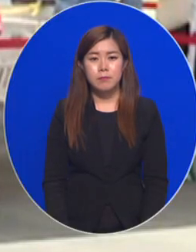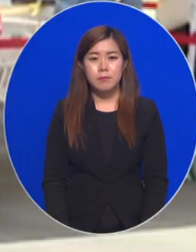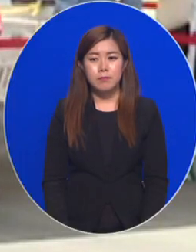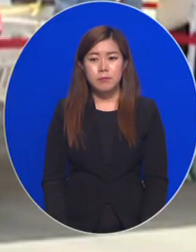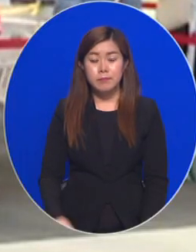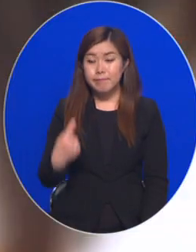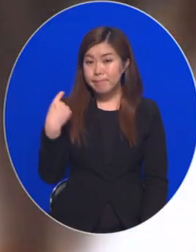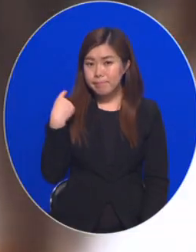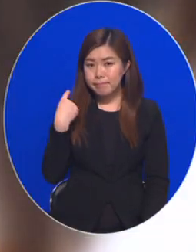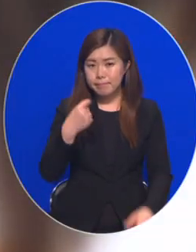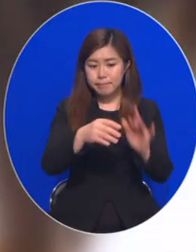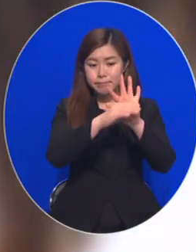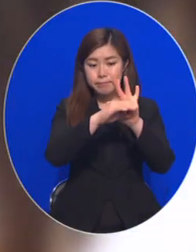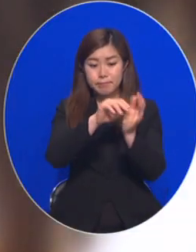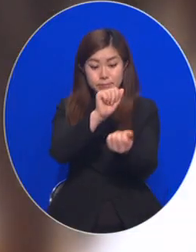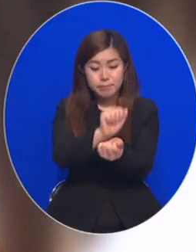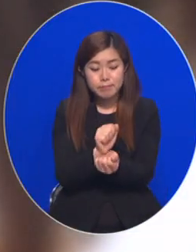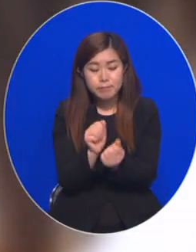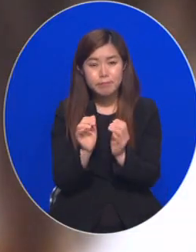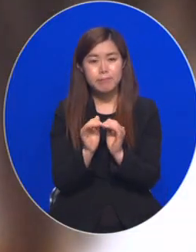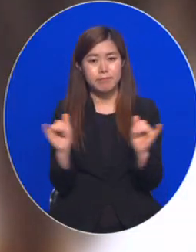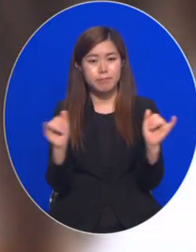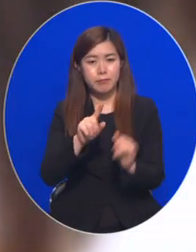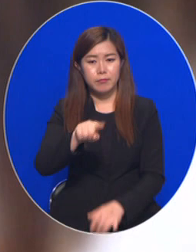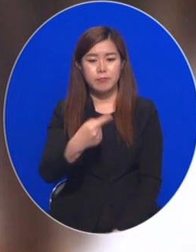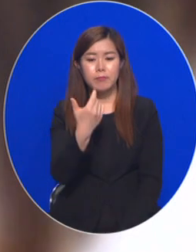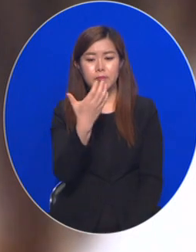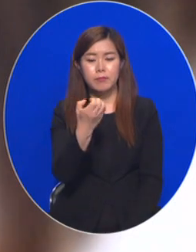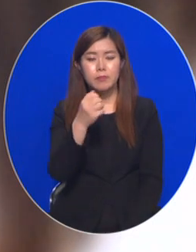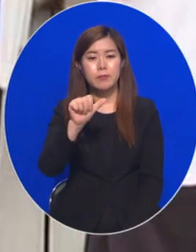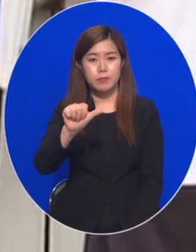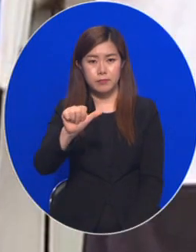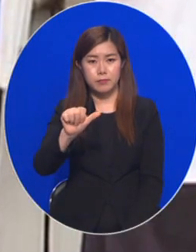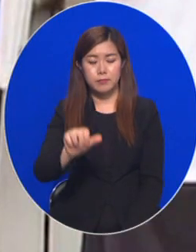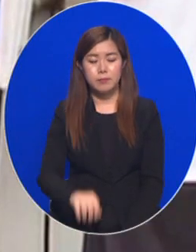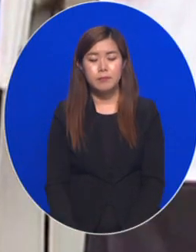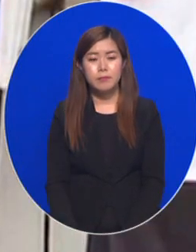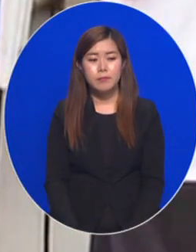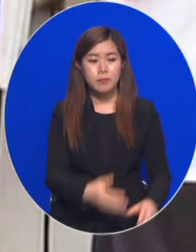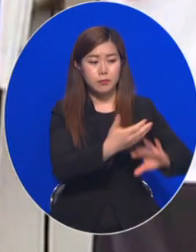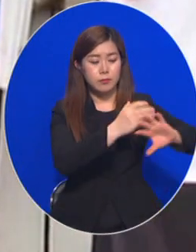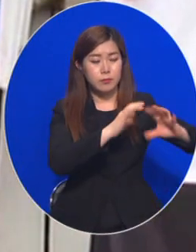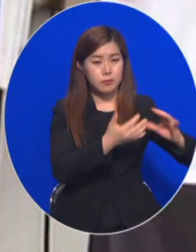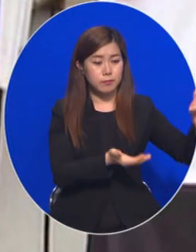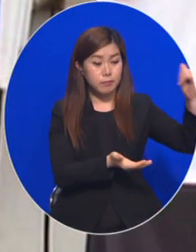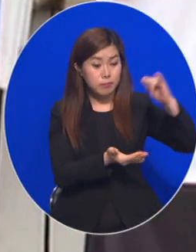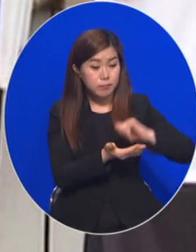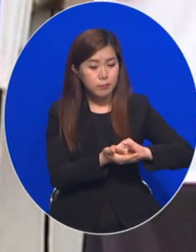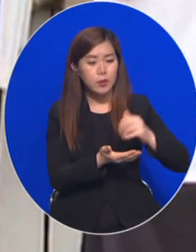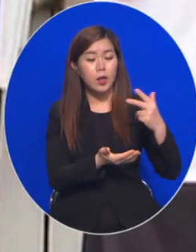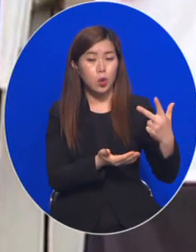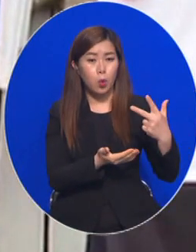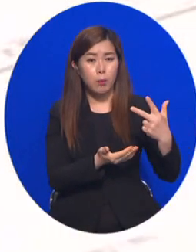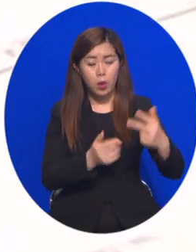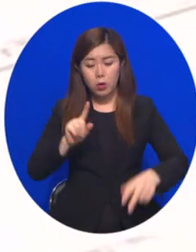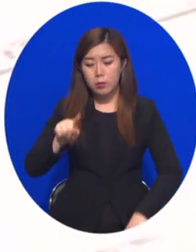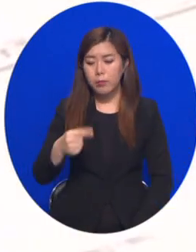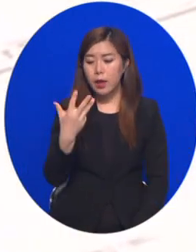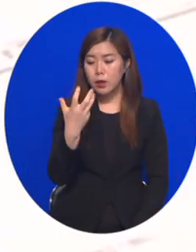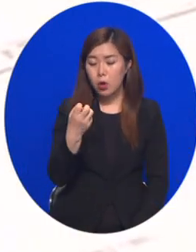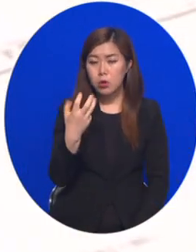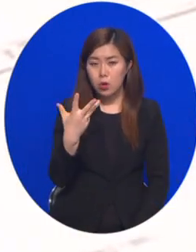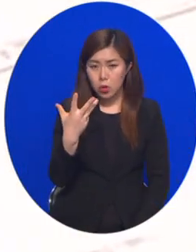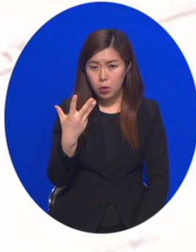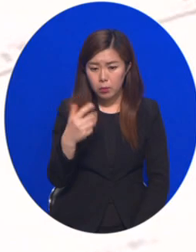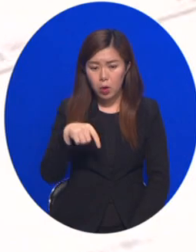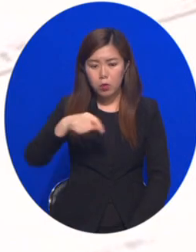하루 동안 추가된 신규 확진자는 모두 195명, 국외 유입 7명을 제외한 188명 모두